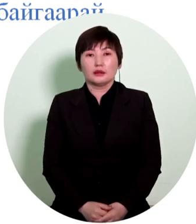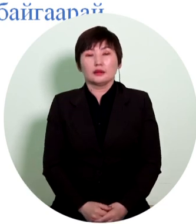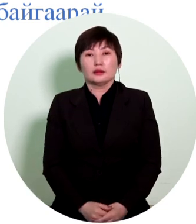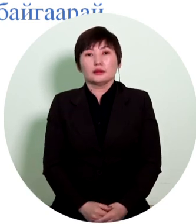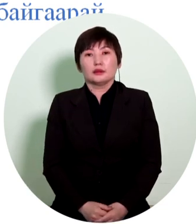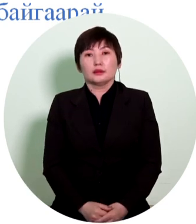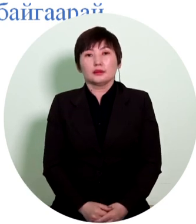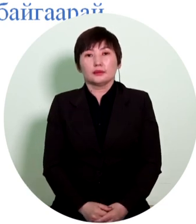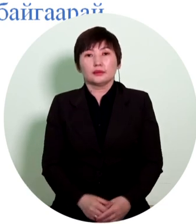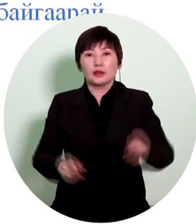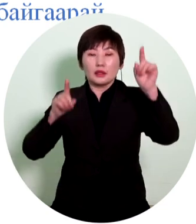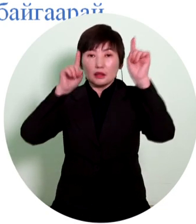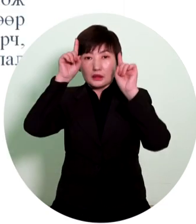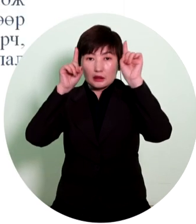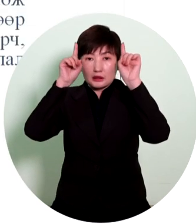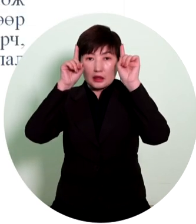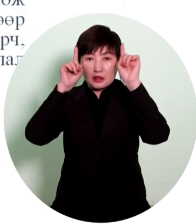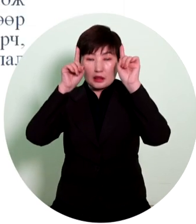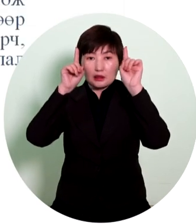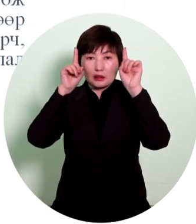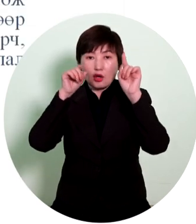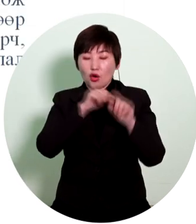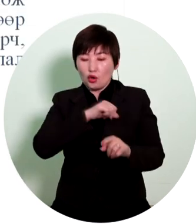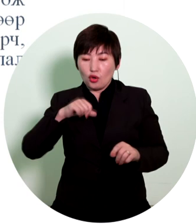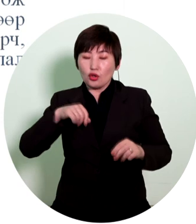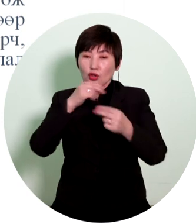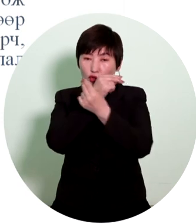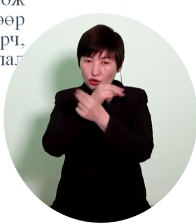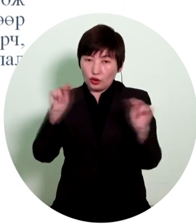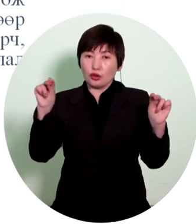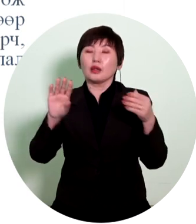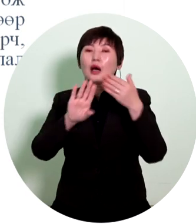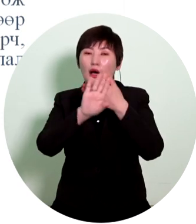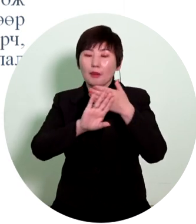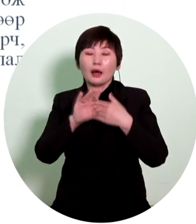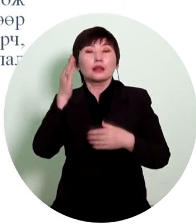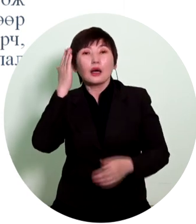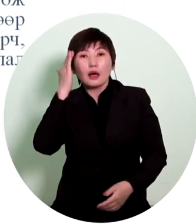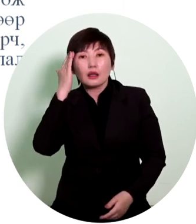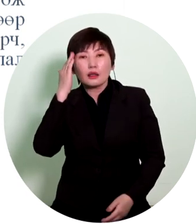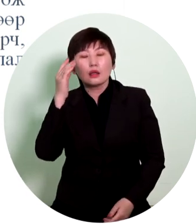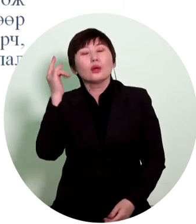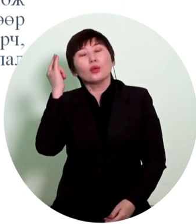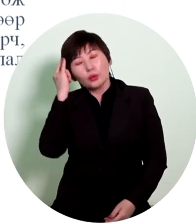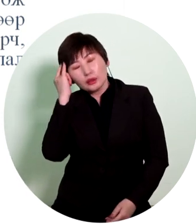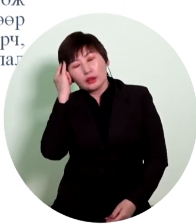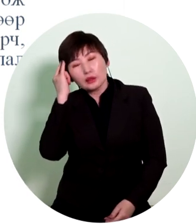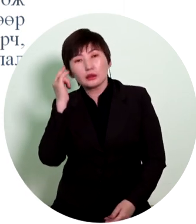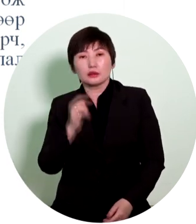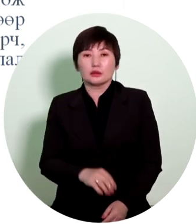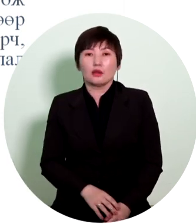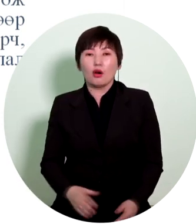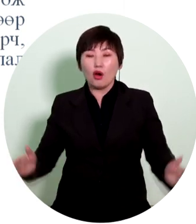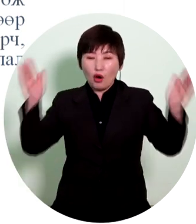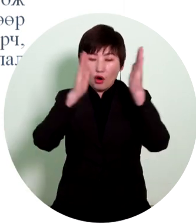За одоо стрессээс бас дахин өөрийгөө чөлөөлөх хамгийн сайн аргуудын нэг бол нойр. Тэгэхээр